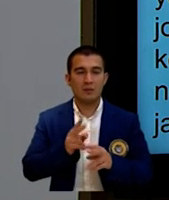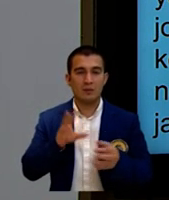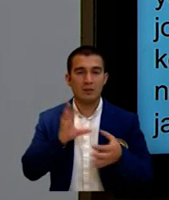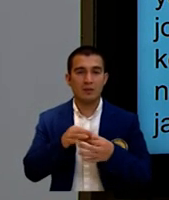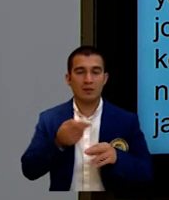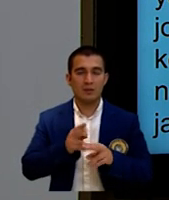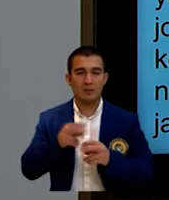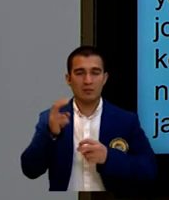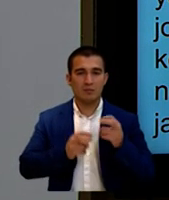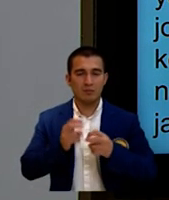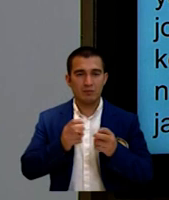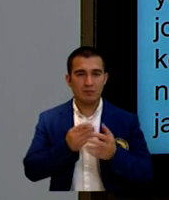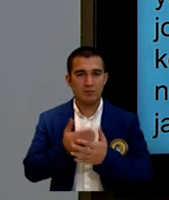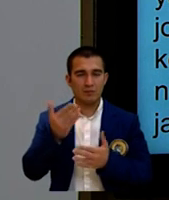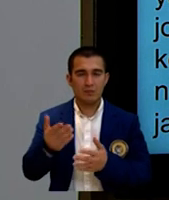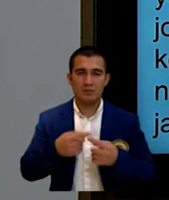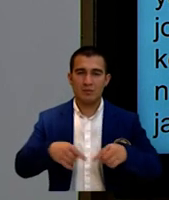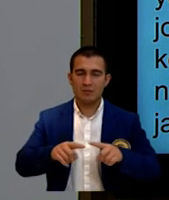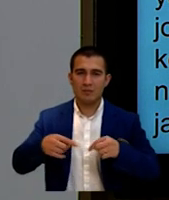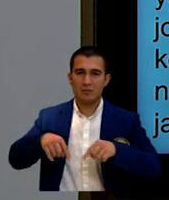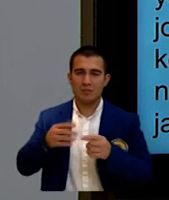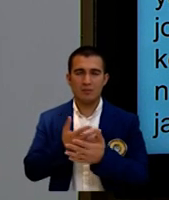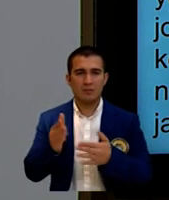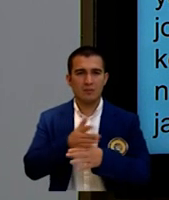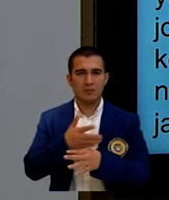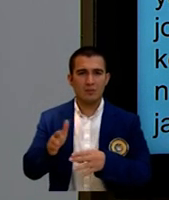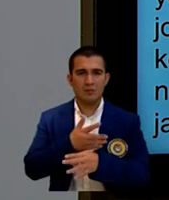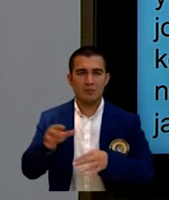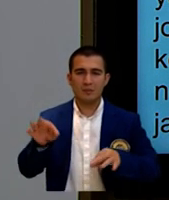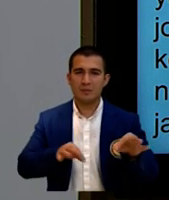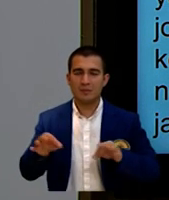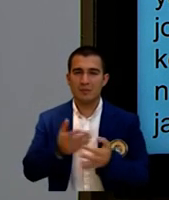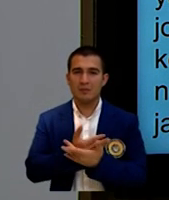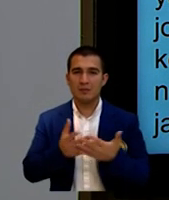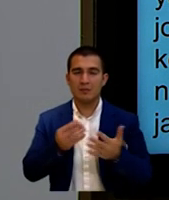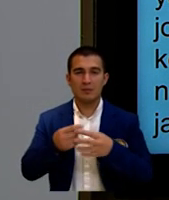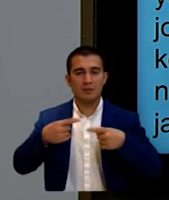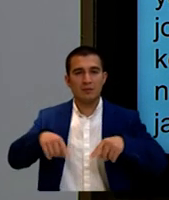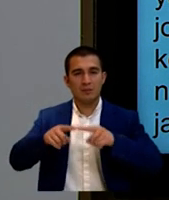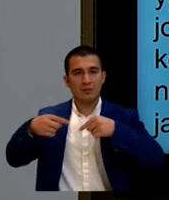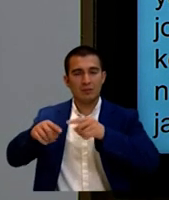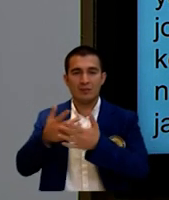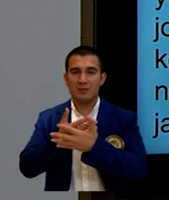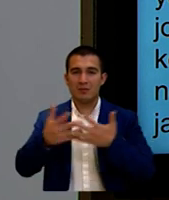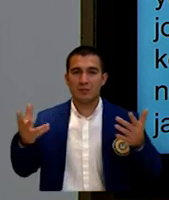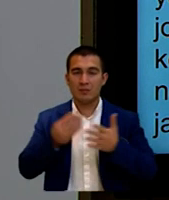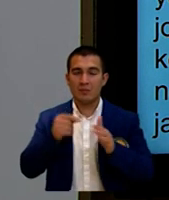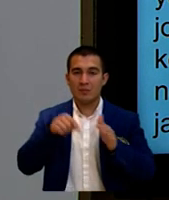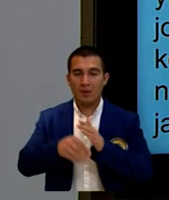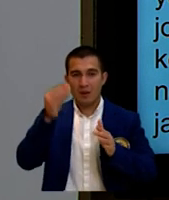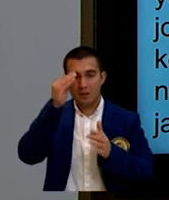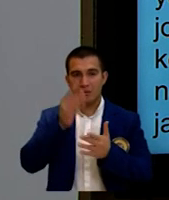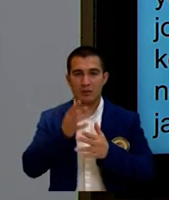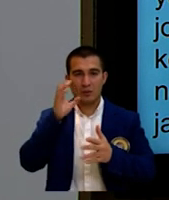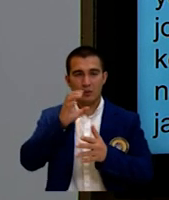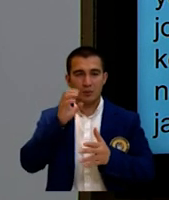yo'l korxonalari va bo'limlari, loyiha konstruktorlik va boshqa tashkilotlar muassasalari negizida